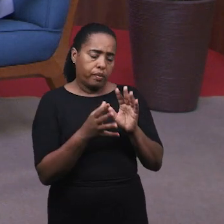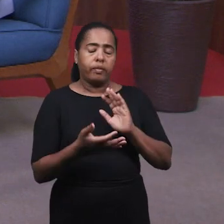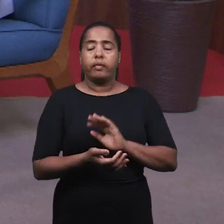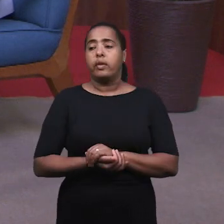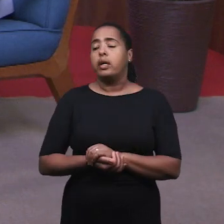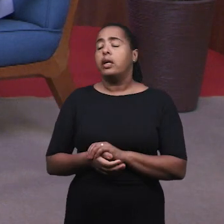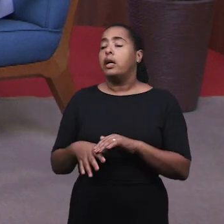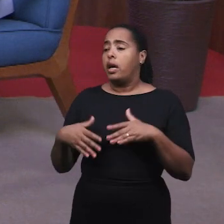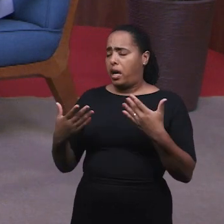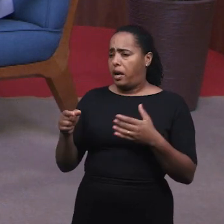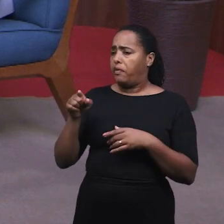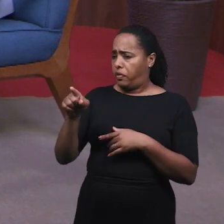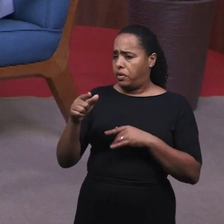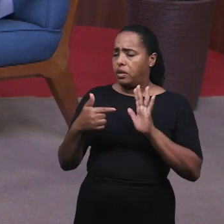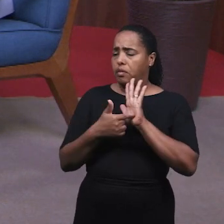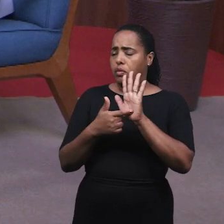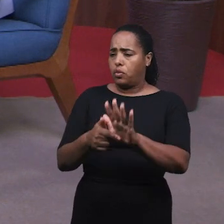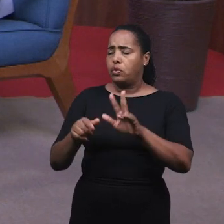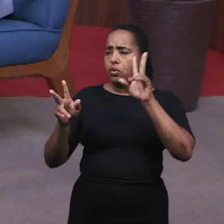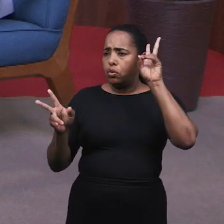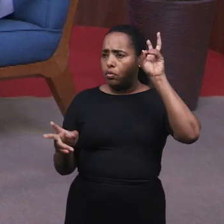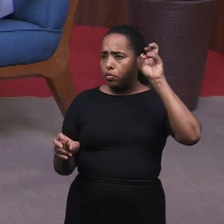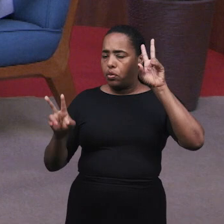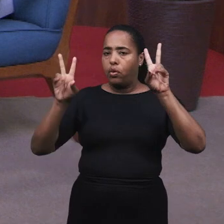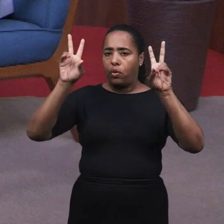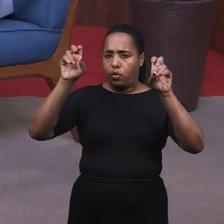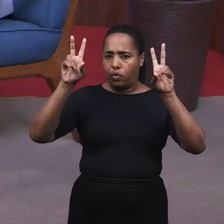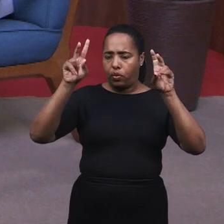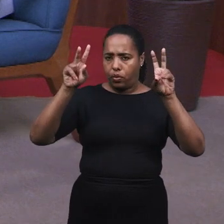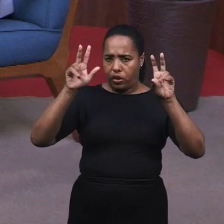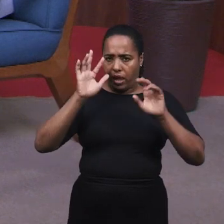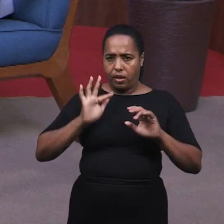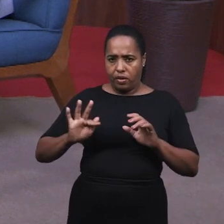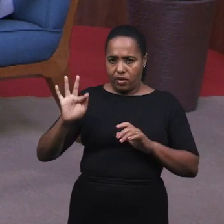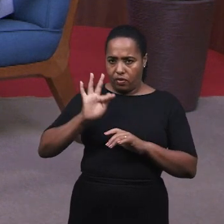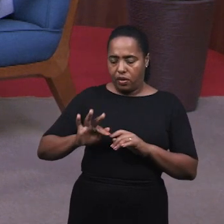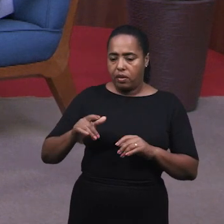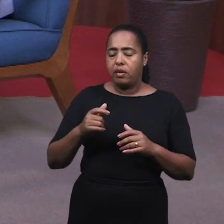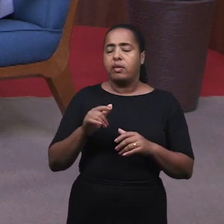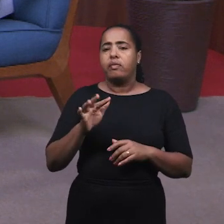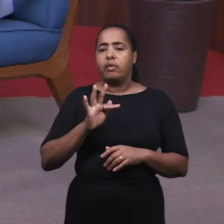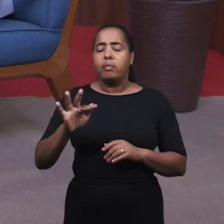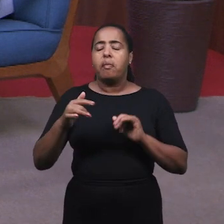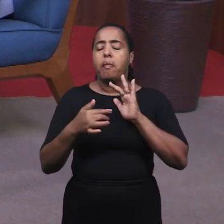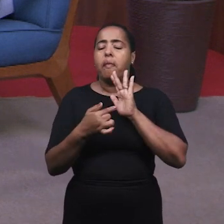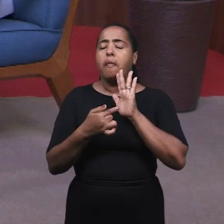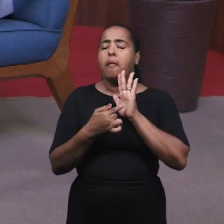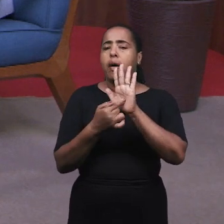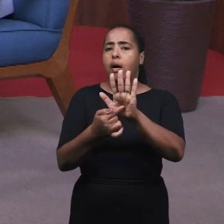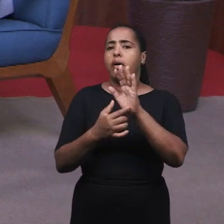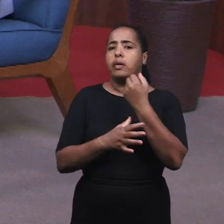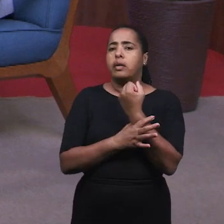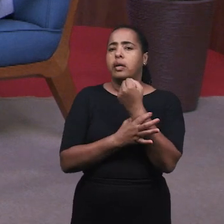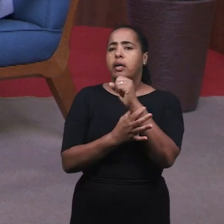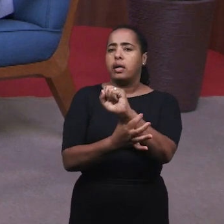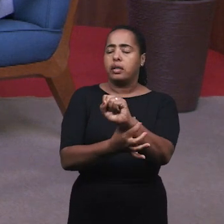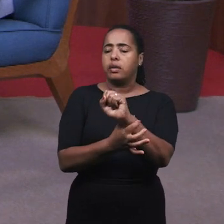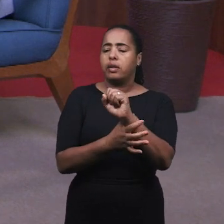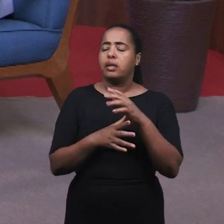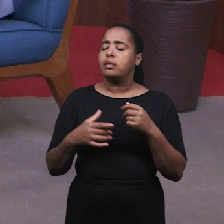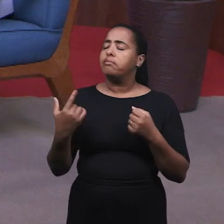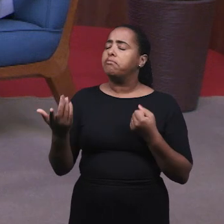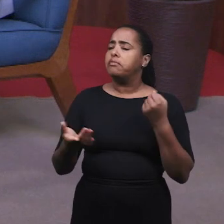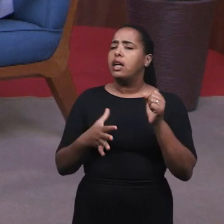que vous puissiez faire un résumé. Et vous avez cité ce texte de Philippiens qui est là encore affiché, l'assurance. Quand on dit assurance, c'est